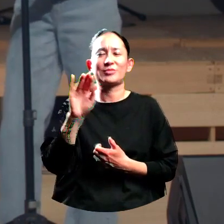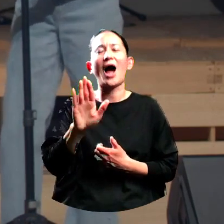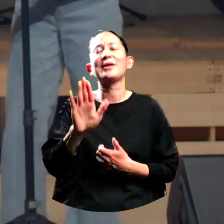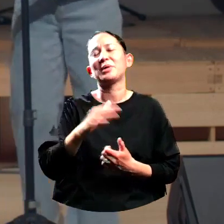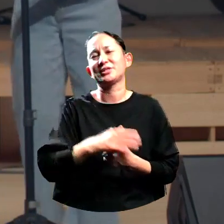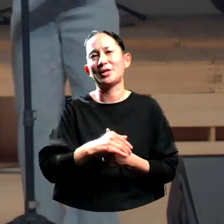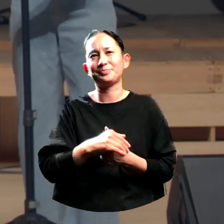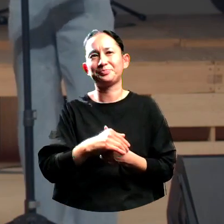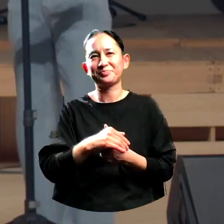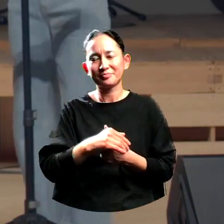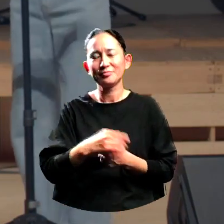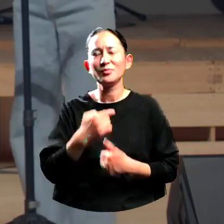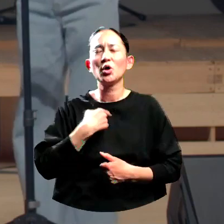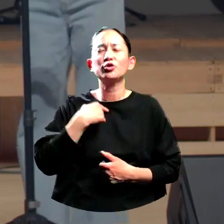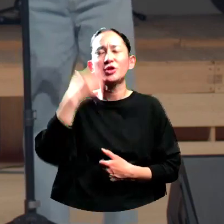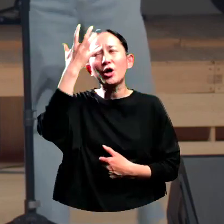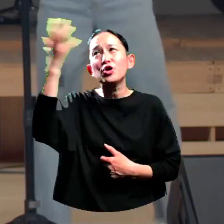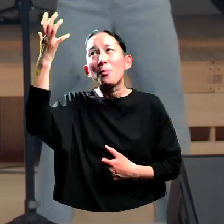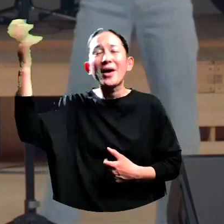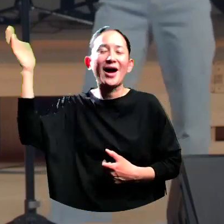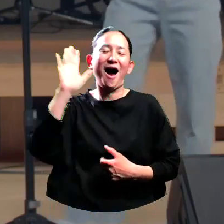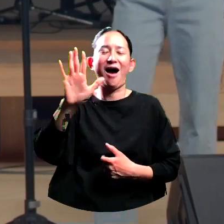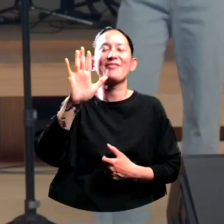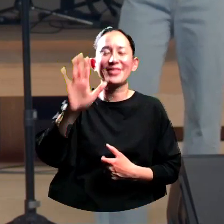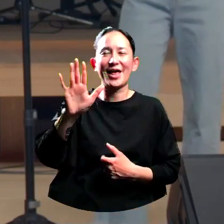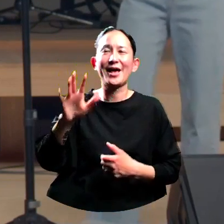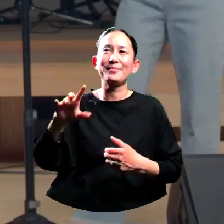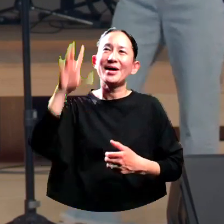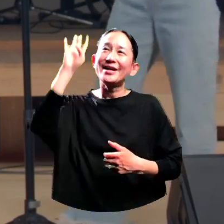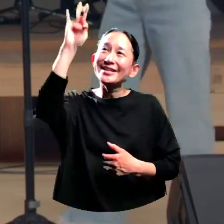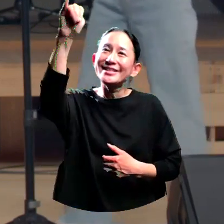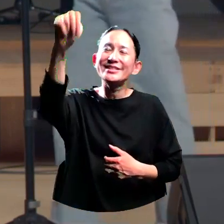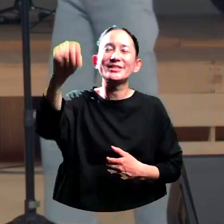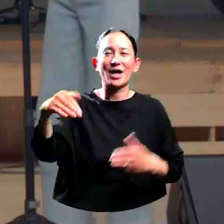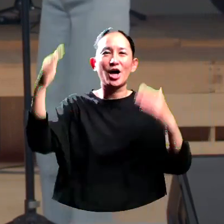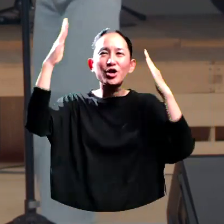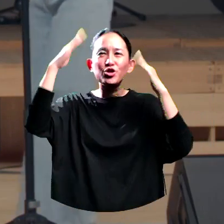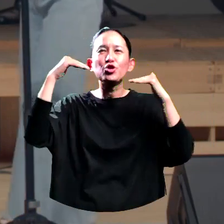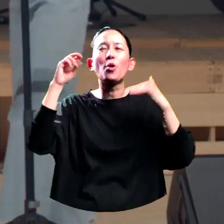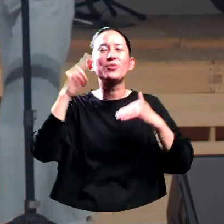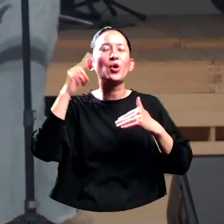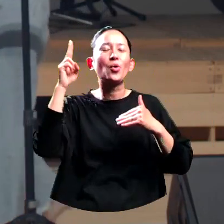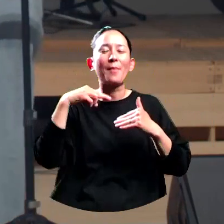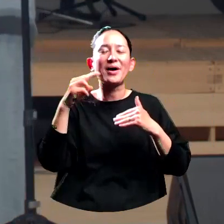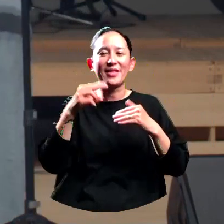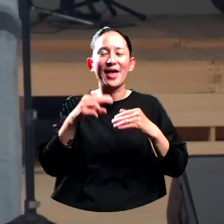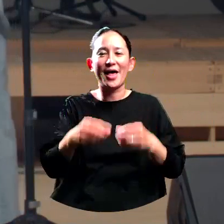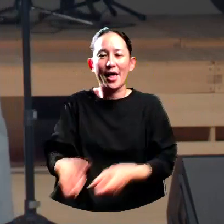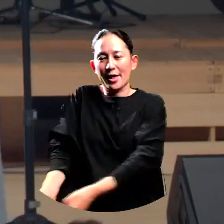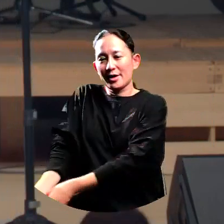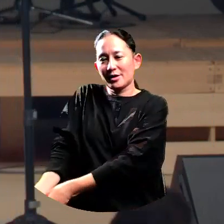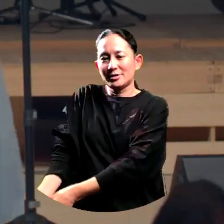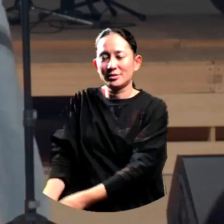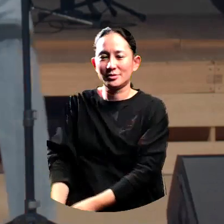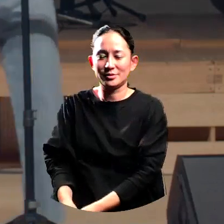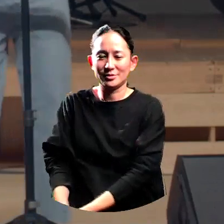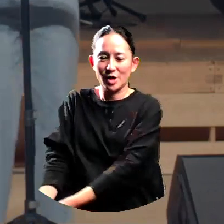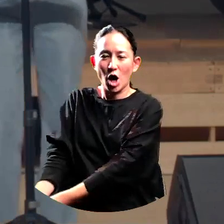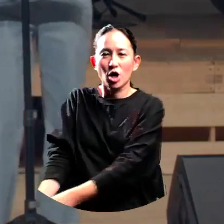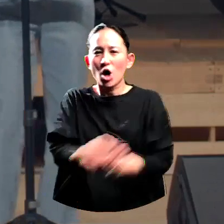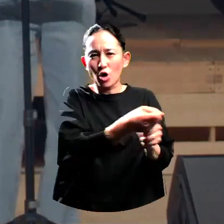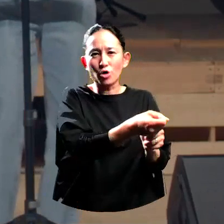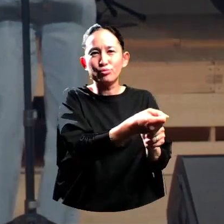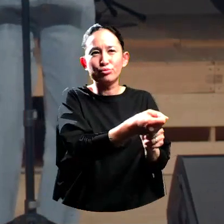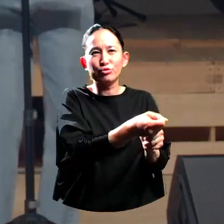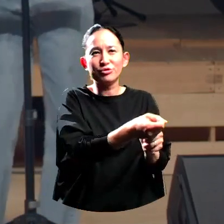横浜でゴルフコンペやりたいっていうね、そういうビジョンがある。 I want to do a golf, I don't know, golf outing or something one day. ぜ